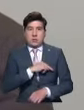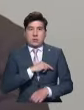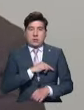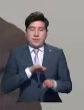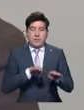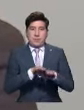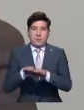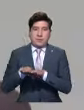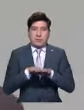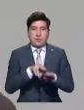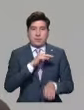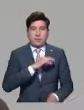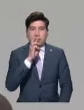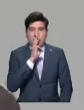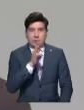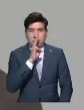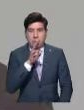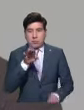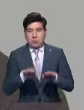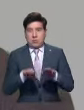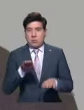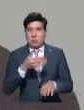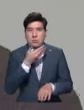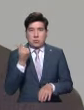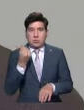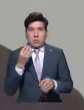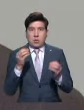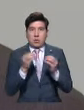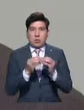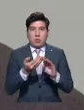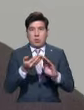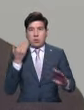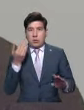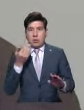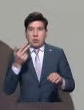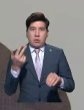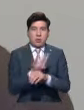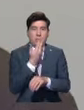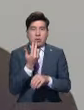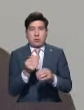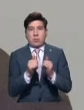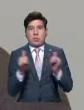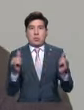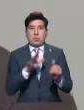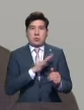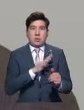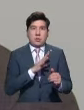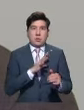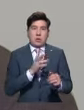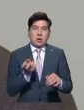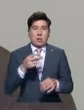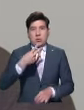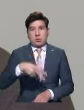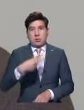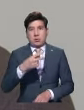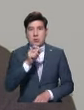етсе, жалақыларында ешқандай айырмашылық болмайды. 10 жыл бұрын елге келетін шетелдік жұмыс күші 3 есе көп болатын. Қазір квота тек 22 мың адамға ғана